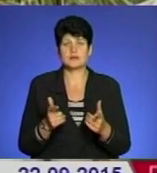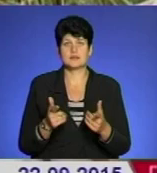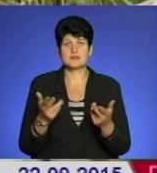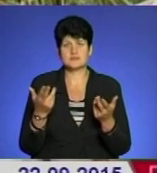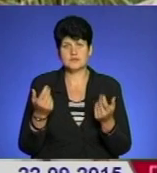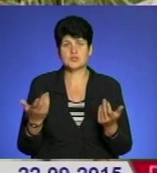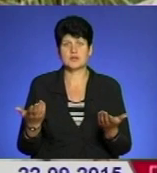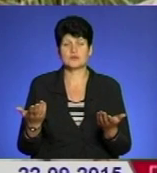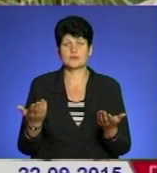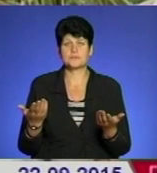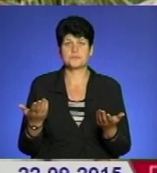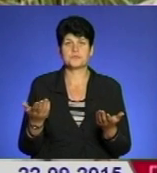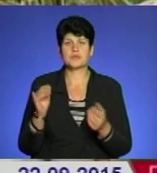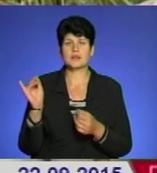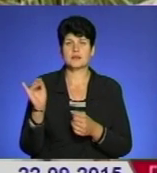і